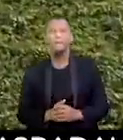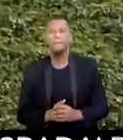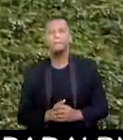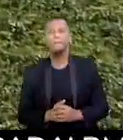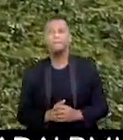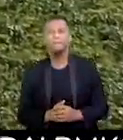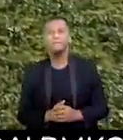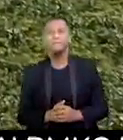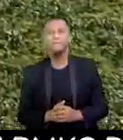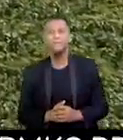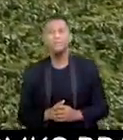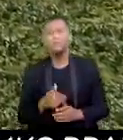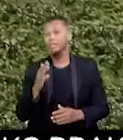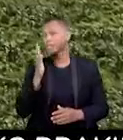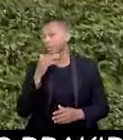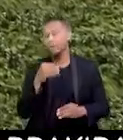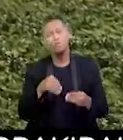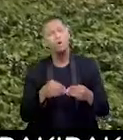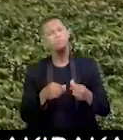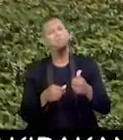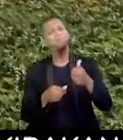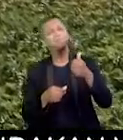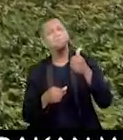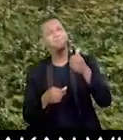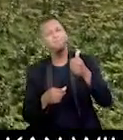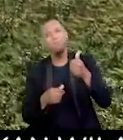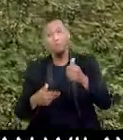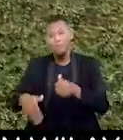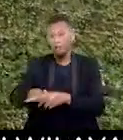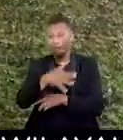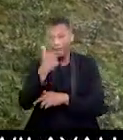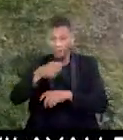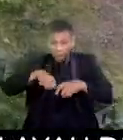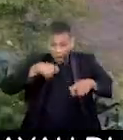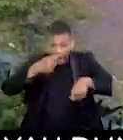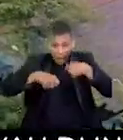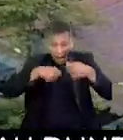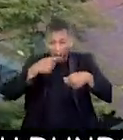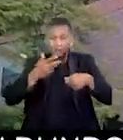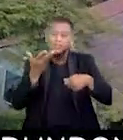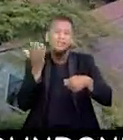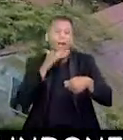Berlimpahnya cabai berkualitas tentu membuat Banyuwangi memiliki kuliner dengan cita rasa pedas.